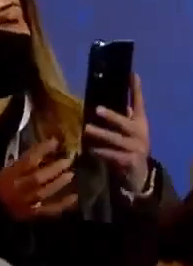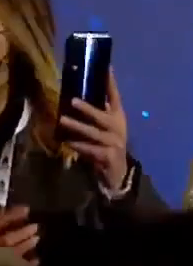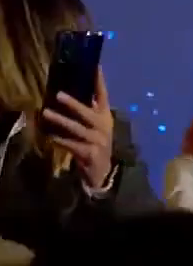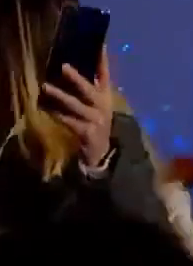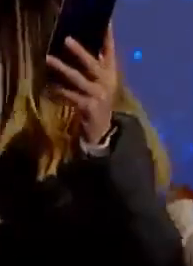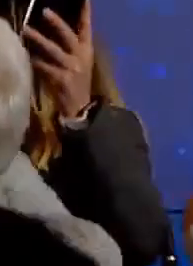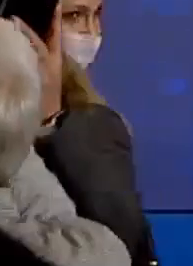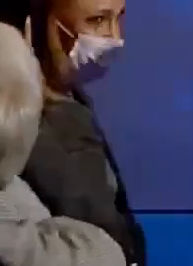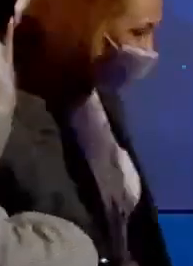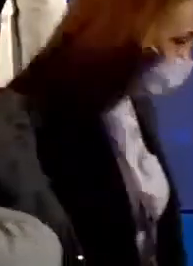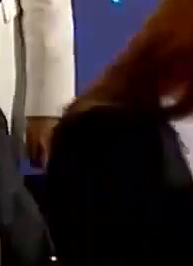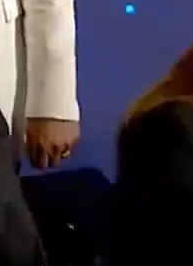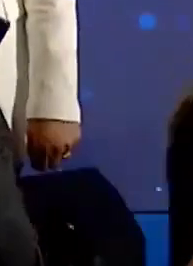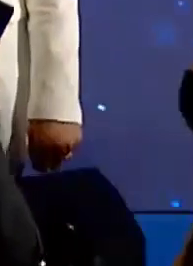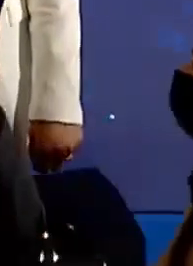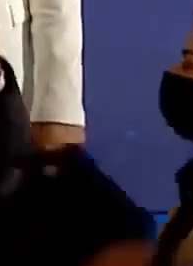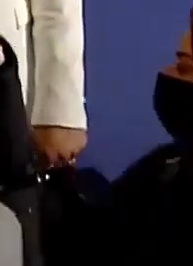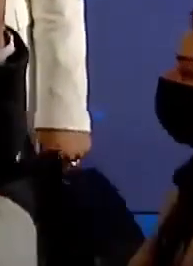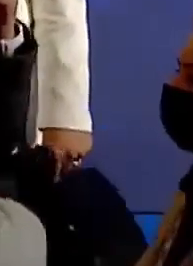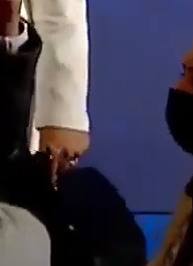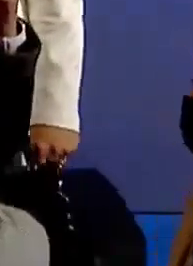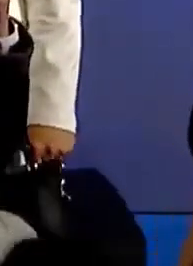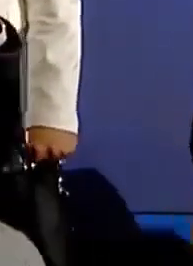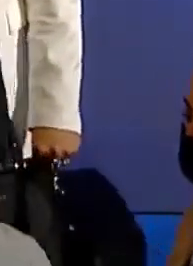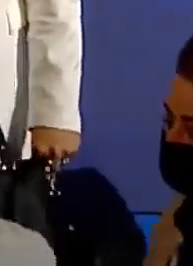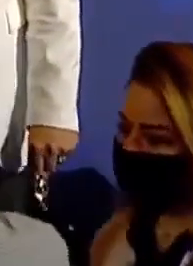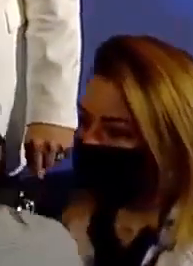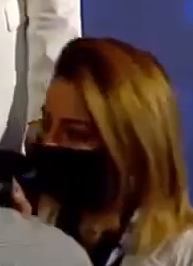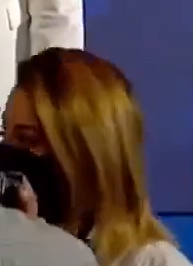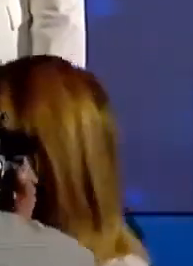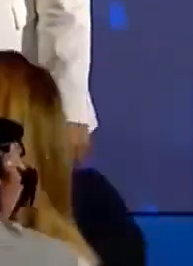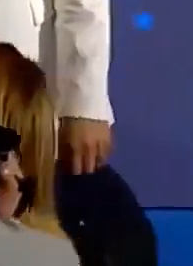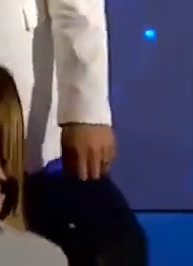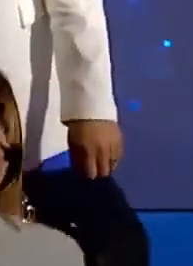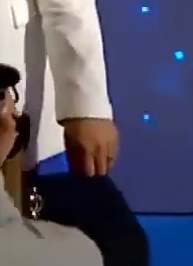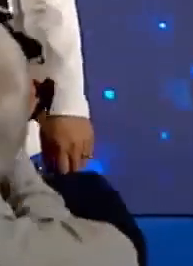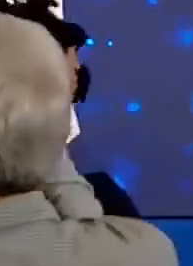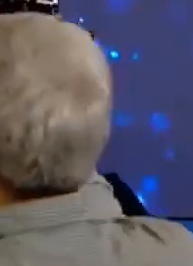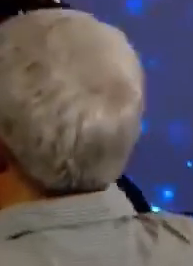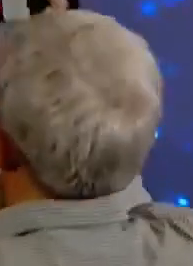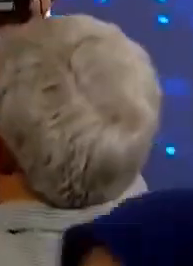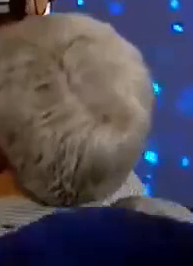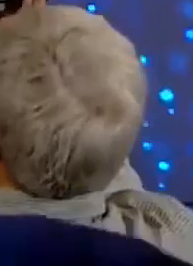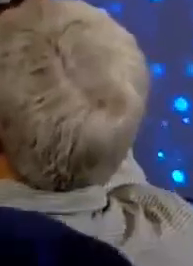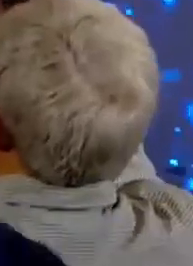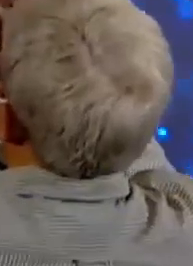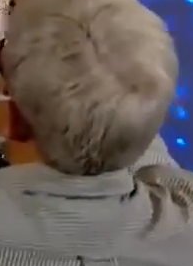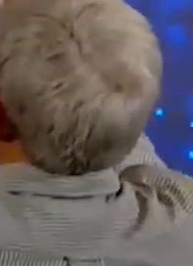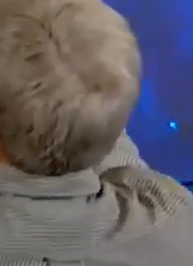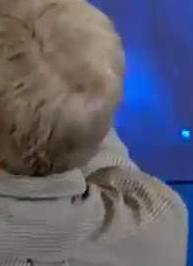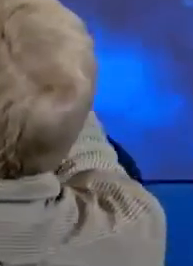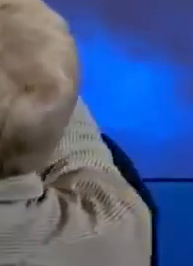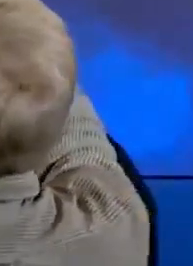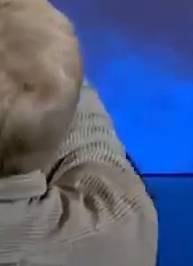Aydınlık yok hiçbir şüphe, gençlik için rahat olsun ah de bir kere.